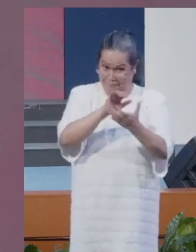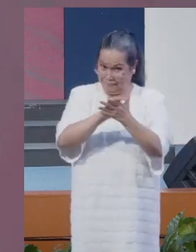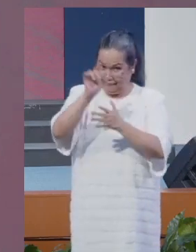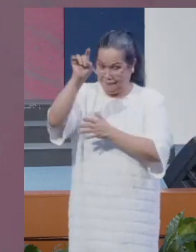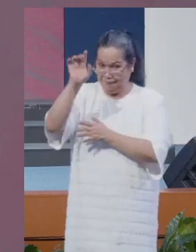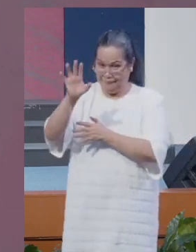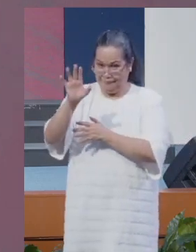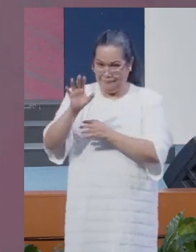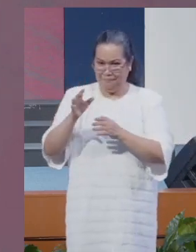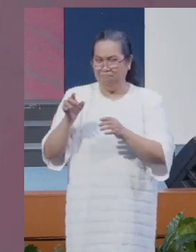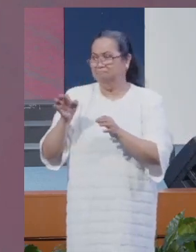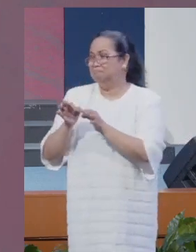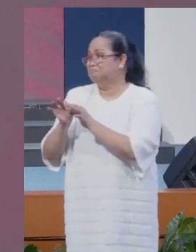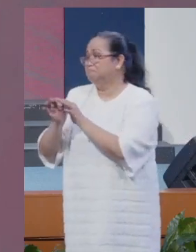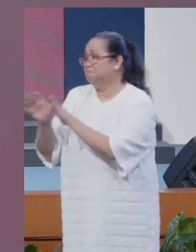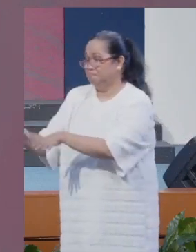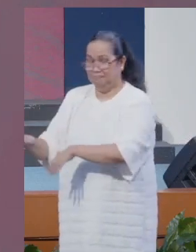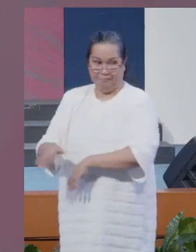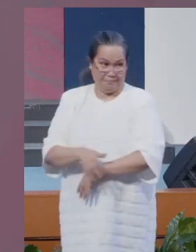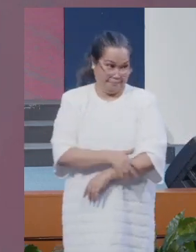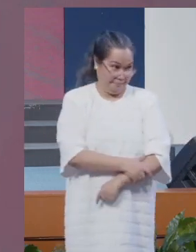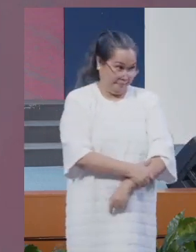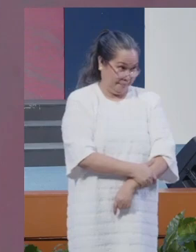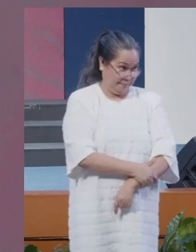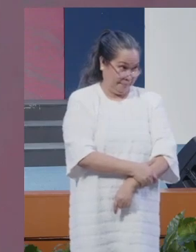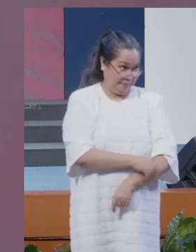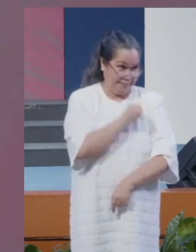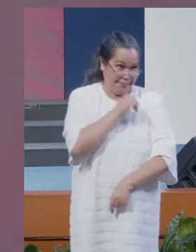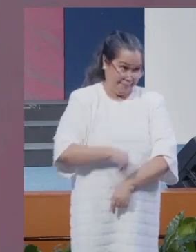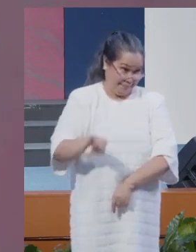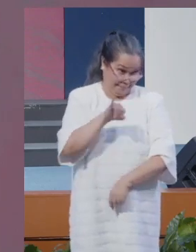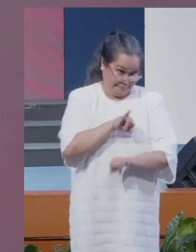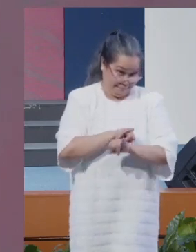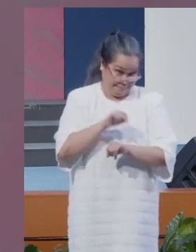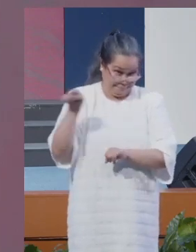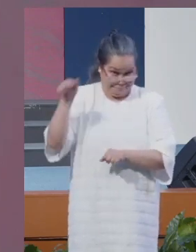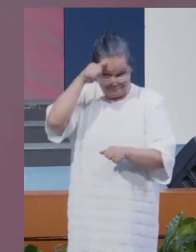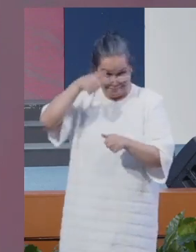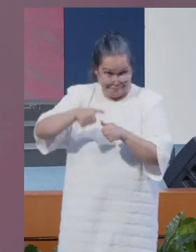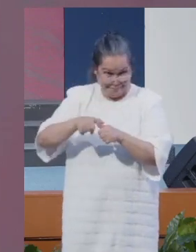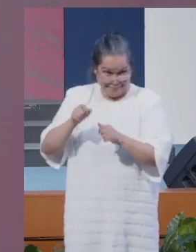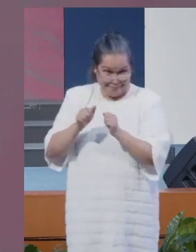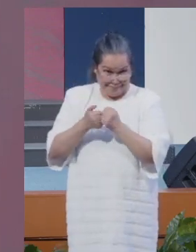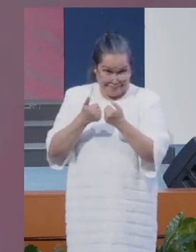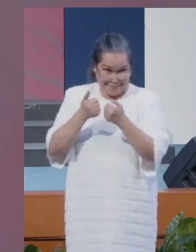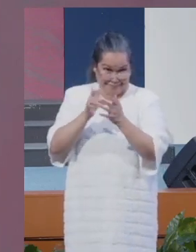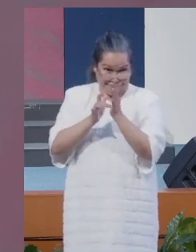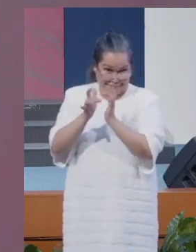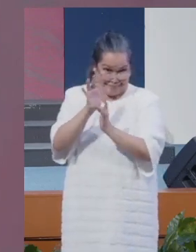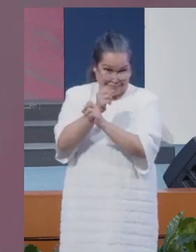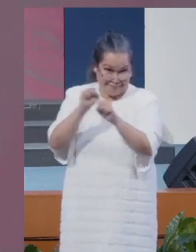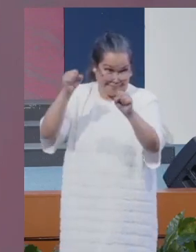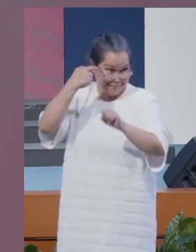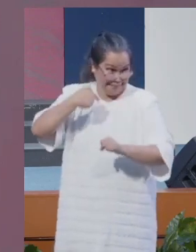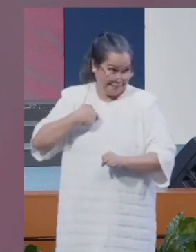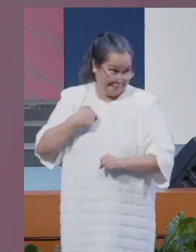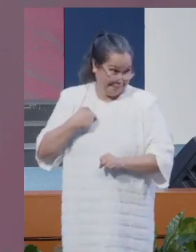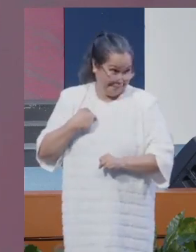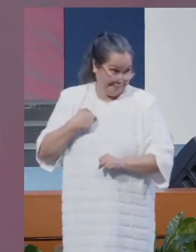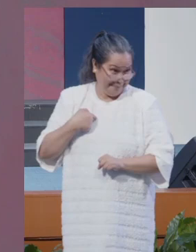Kanya, baliwala po ito. Kasi ito ay isang pag-aalala nung kaligtasan na